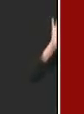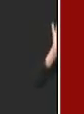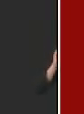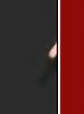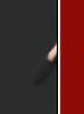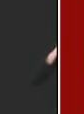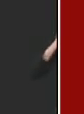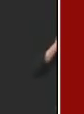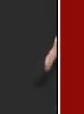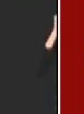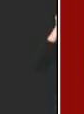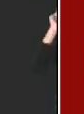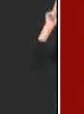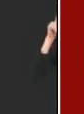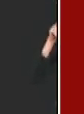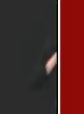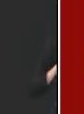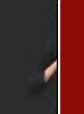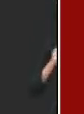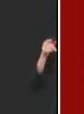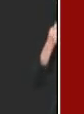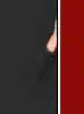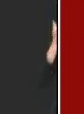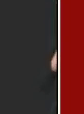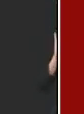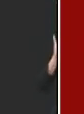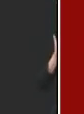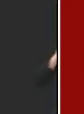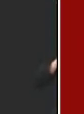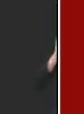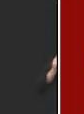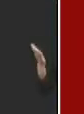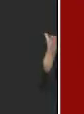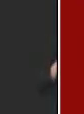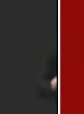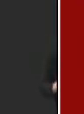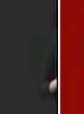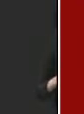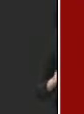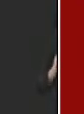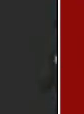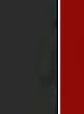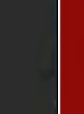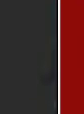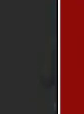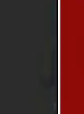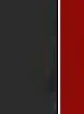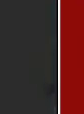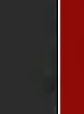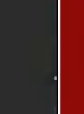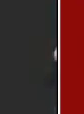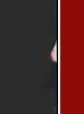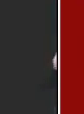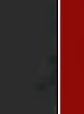milletimizin irfanına ve iz anına çarpmıştır son 8 yıldır Yaşanan her